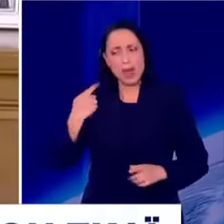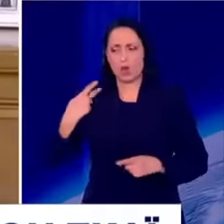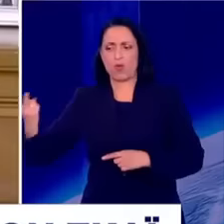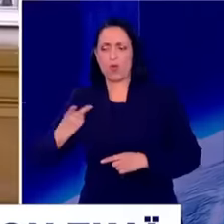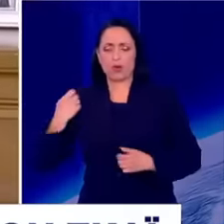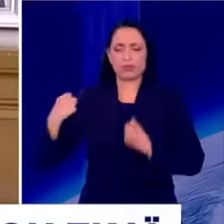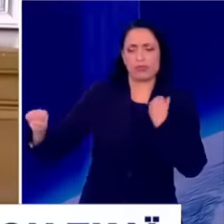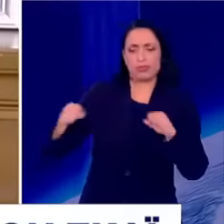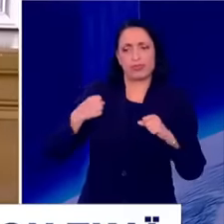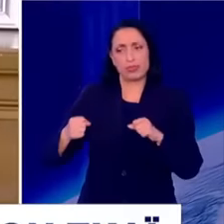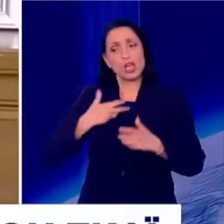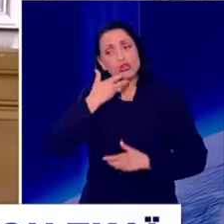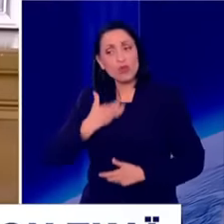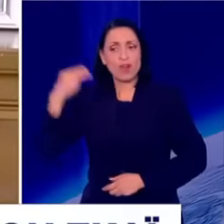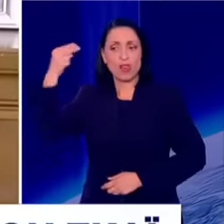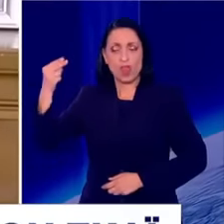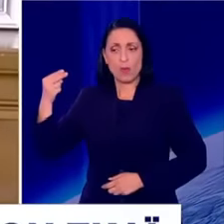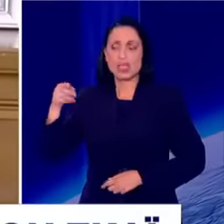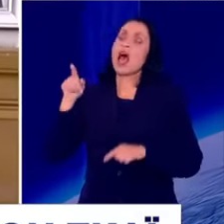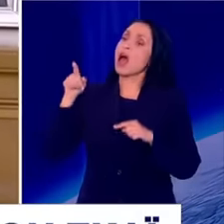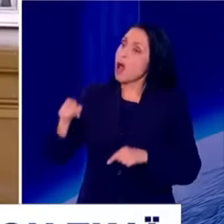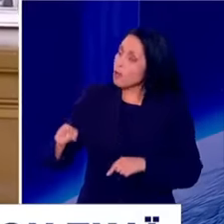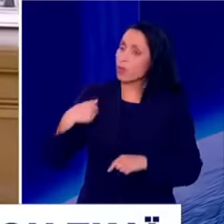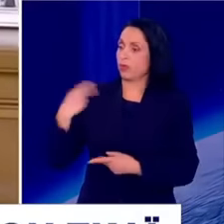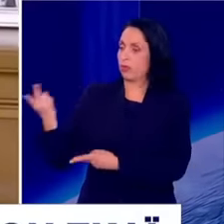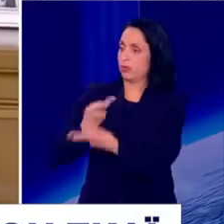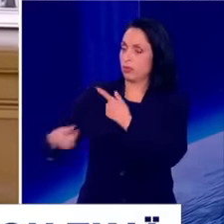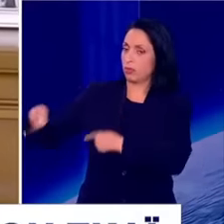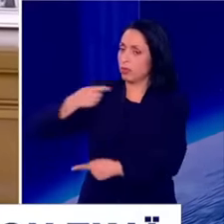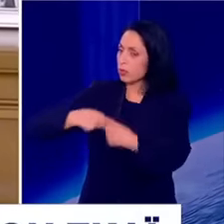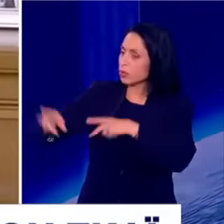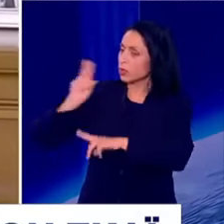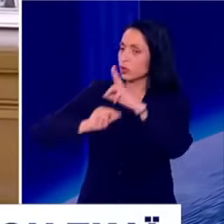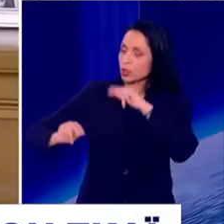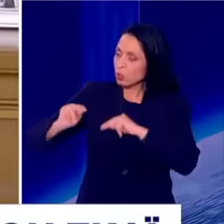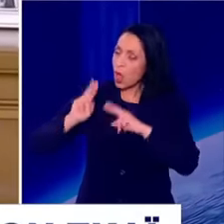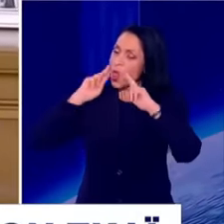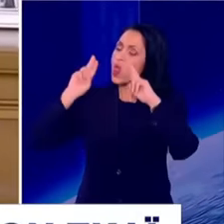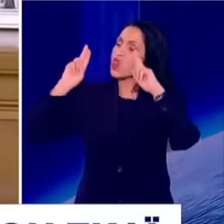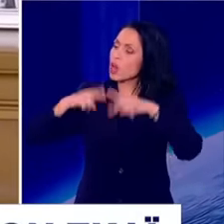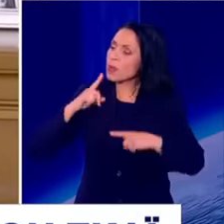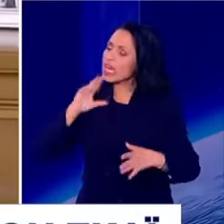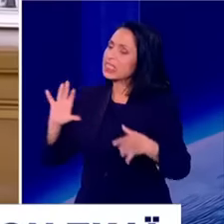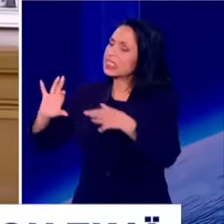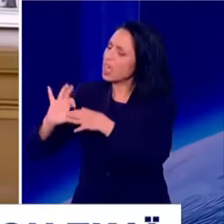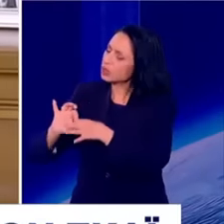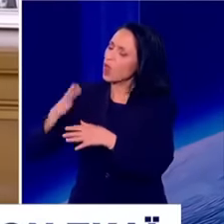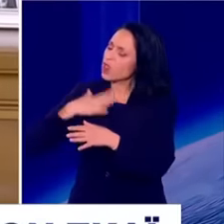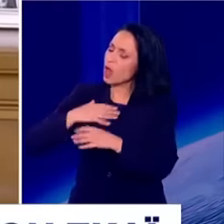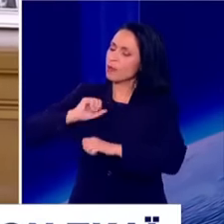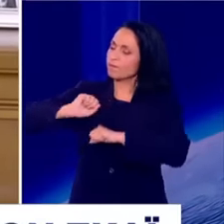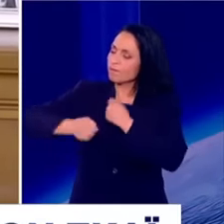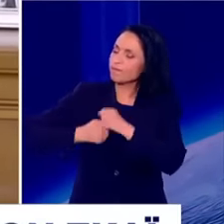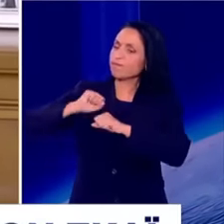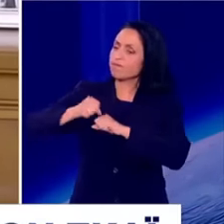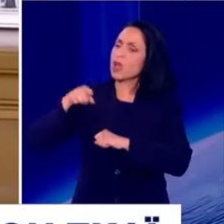κρίσιμα ζητήματα. Αυτό δεν σημαίνει όμως ότι δεν θα συνομιλούμε, ότι δεν θα αναγνωρίσουμε τη βελτίωση των σχέσεων και ότι δεν θα προσπαθούμε πάντα να